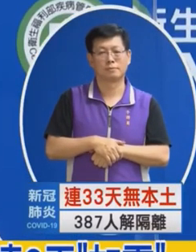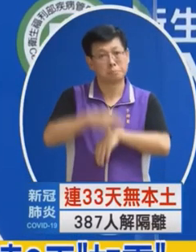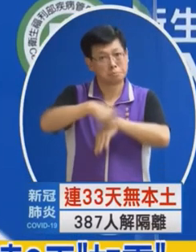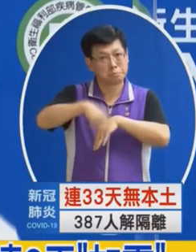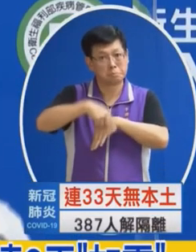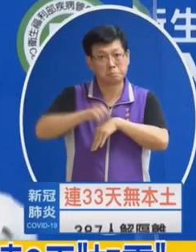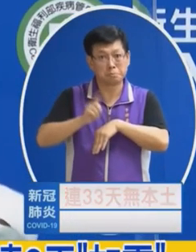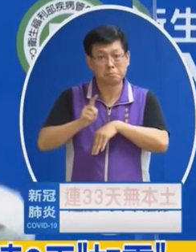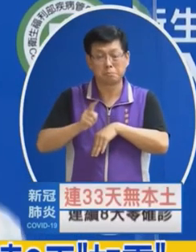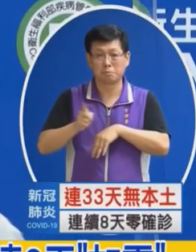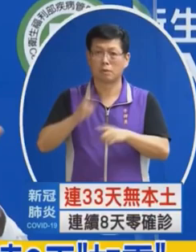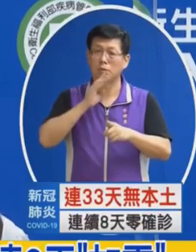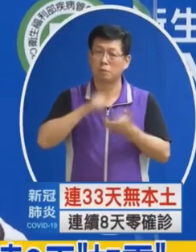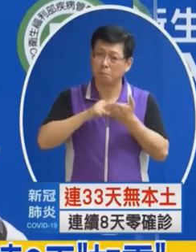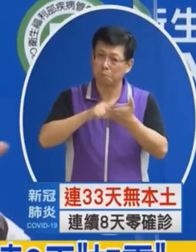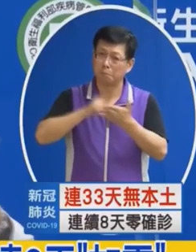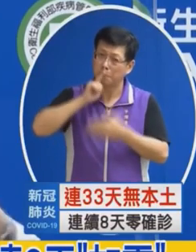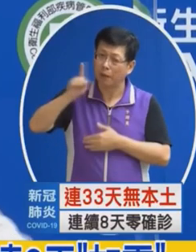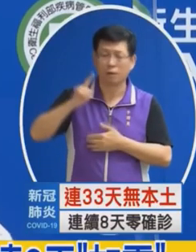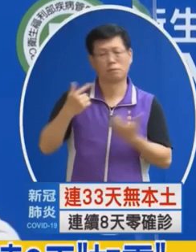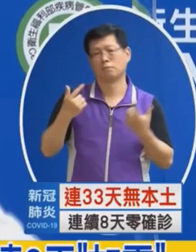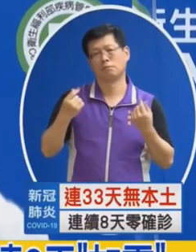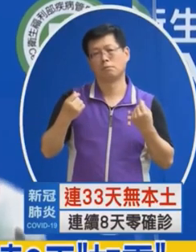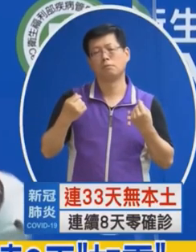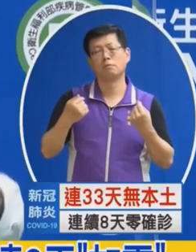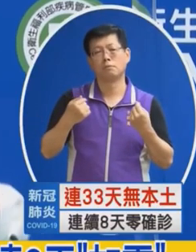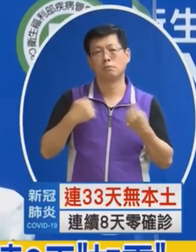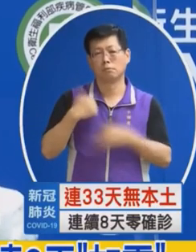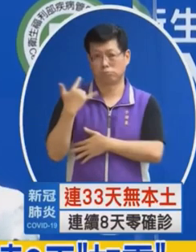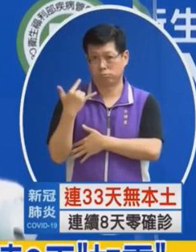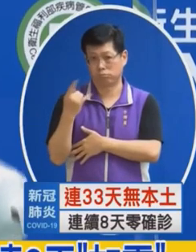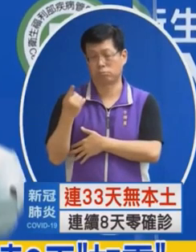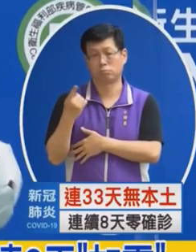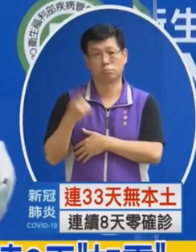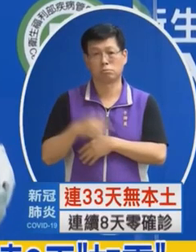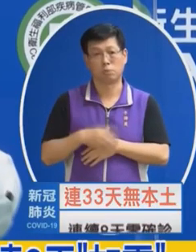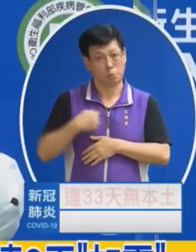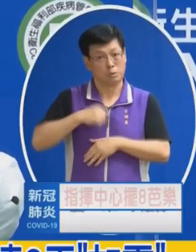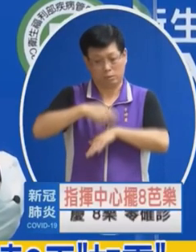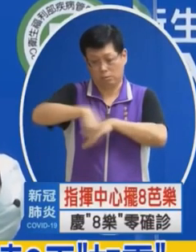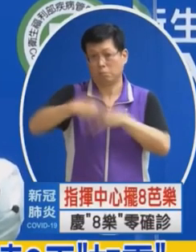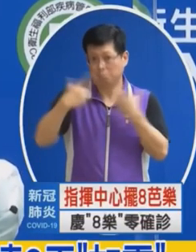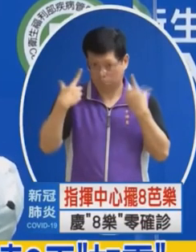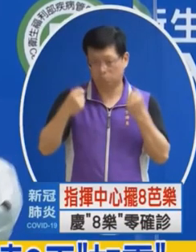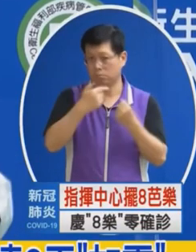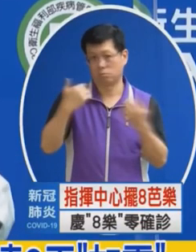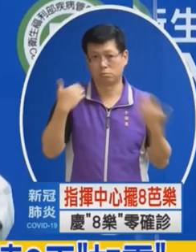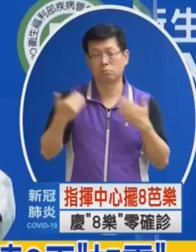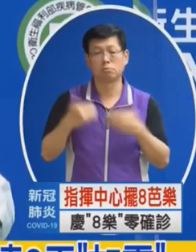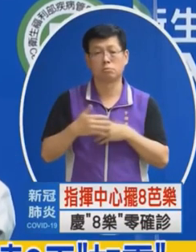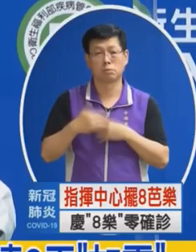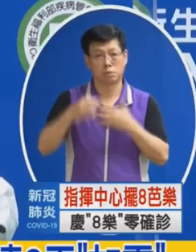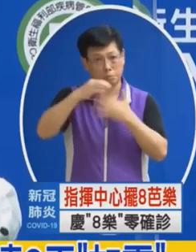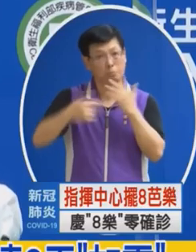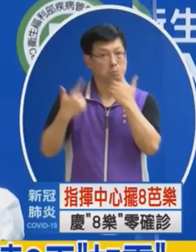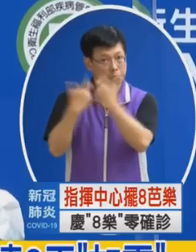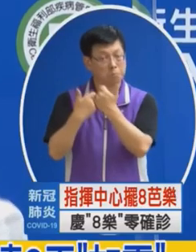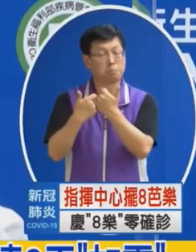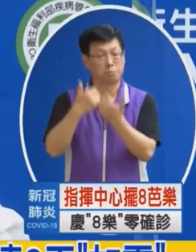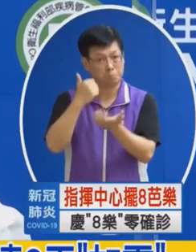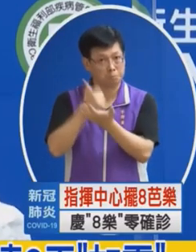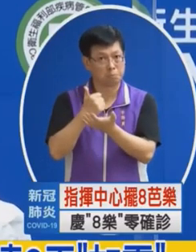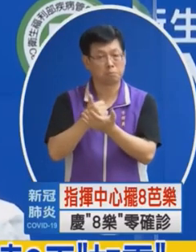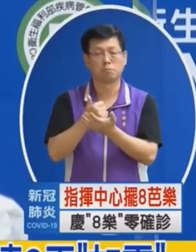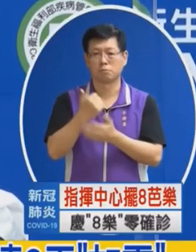规划没有，他们是陈情的哈，那我们说我们对这有进一步没有，我们的规划就已经很清楚了，符合我们的条